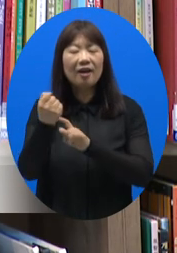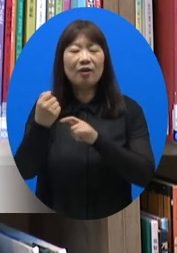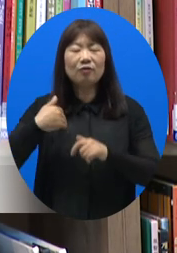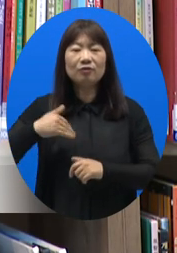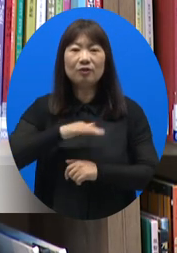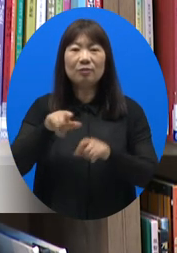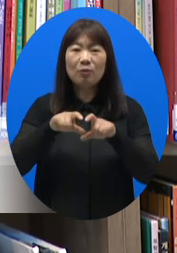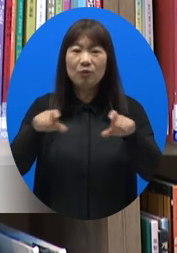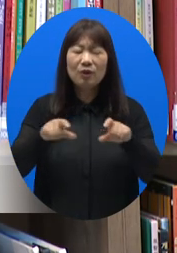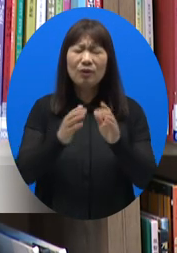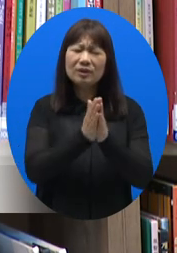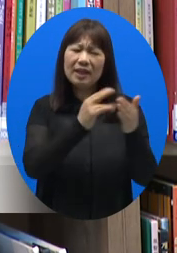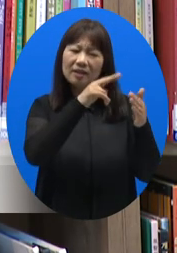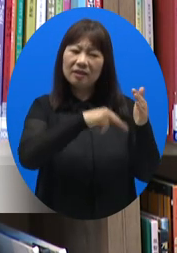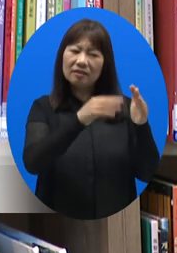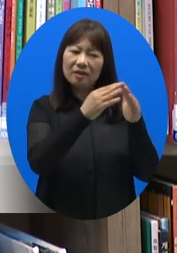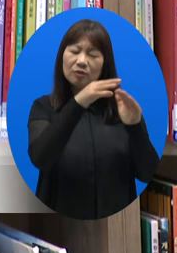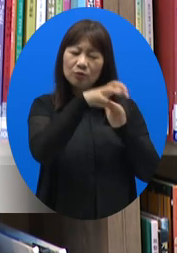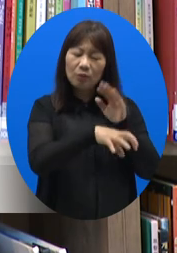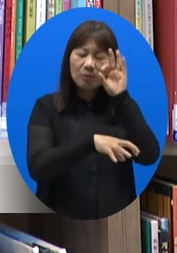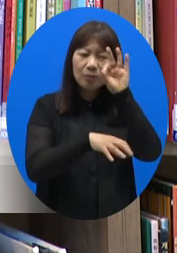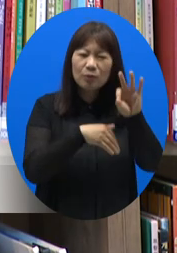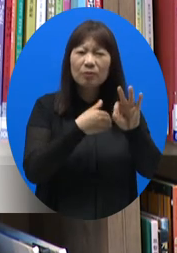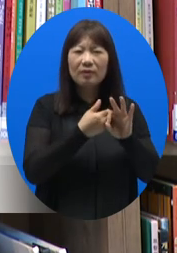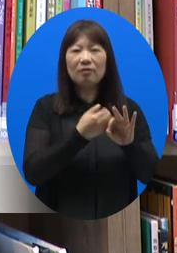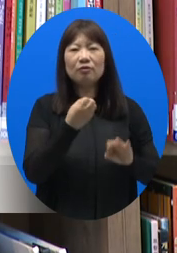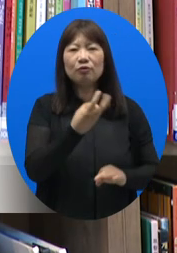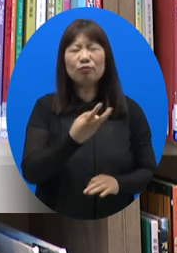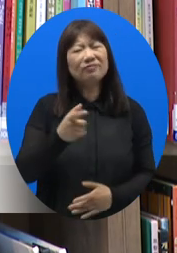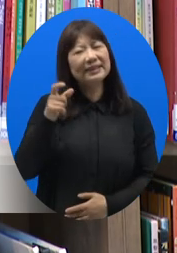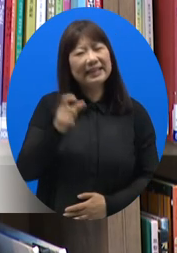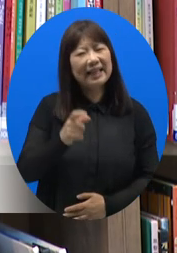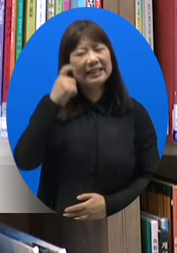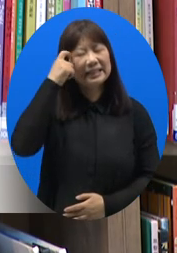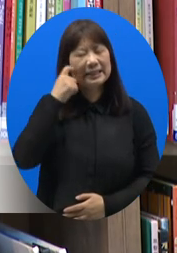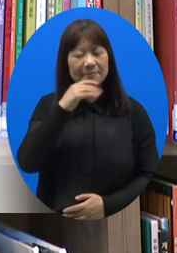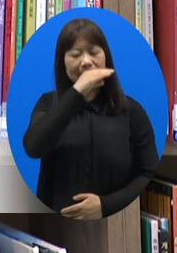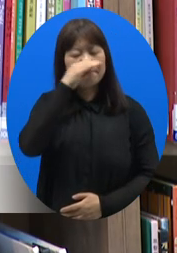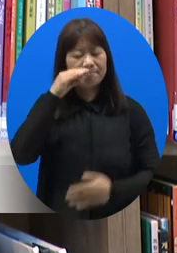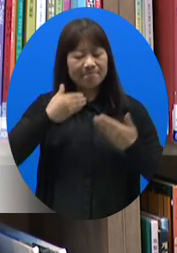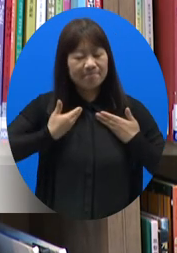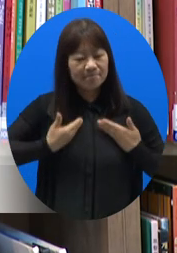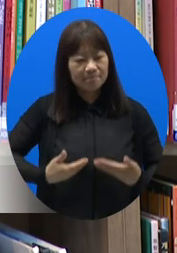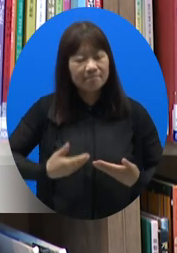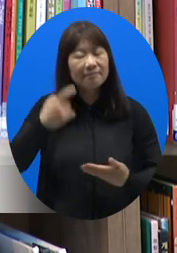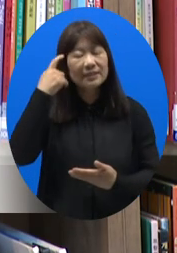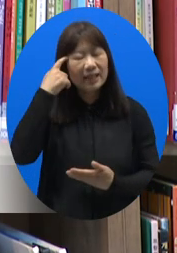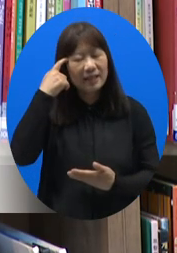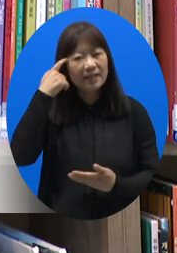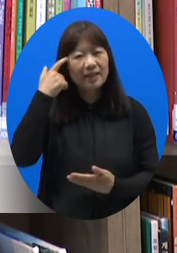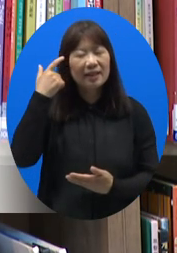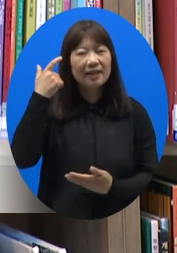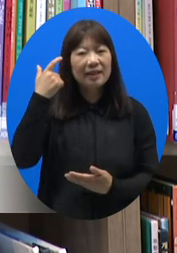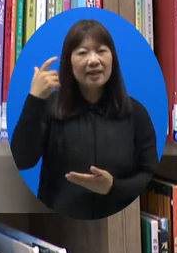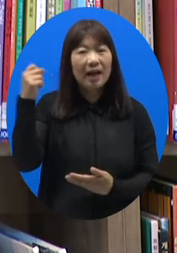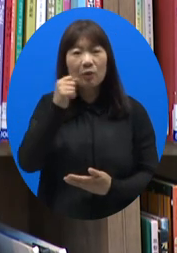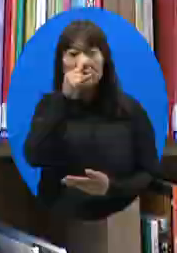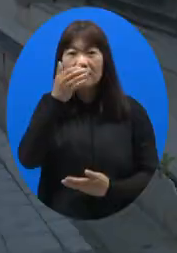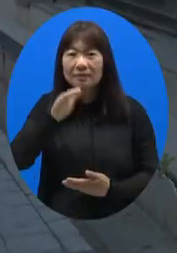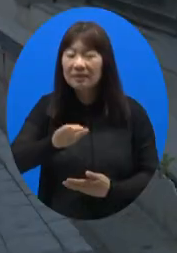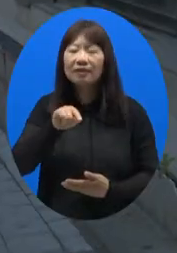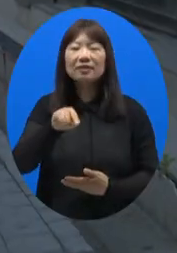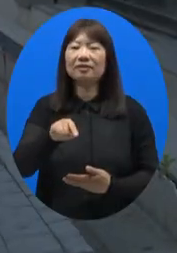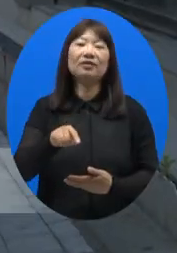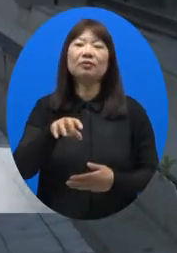보통 도서관 하면은 좀 딱딱하고 정숙해야 된다라는 그런 게 있는데 여기는 그럴 필요